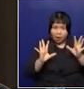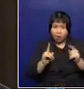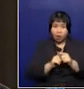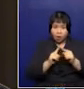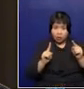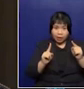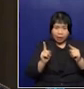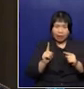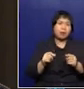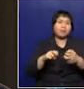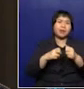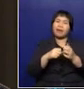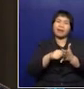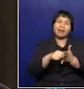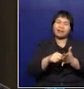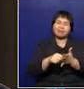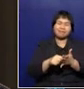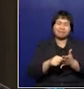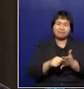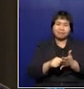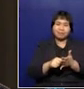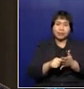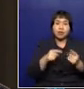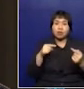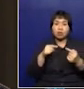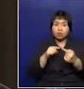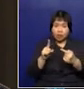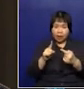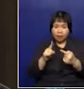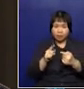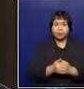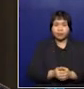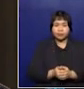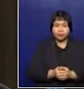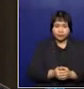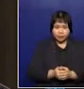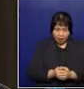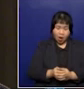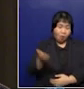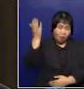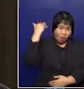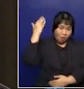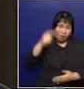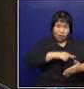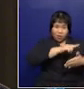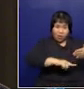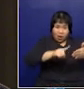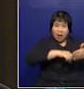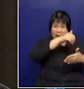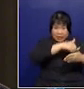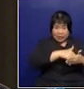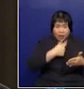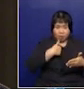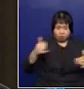ะมันแก้ปัญหาไม่ได้ครับในเรื่องโจทย์นะฮะตอนก่อนเลือกตั้งเนี่ยผมจำได้ผมไปนั่งดีเบ